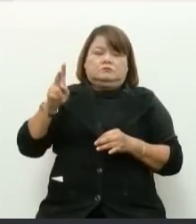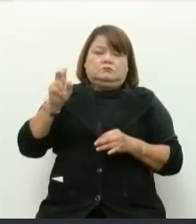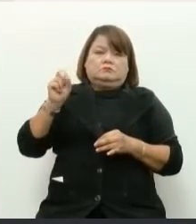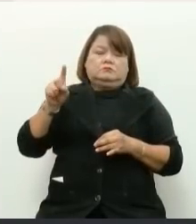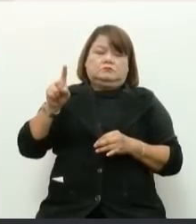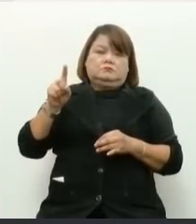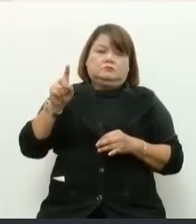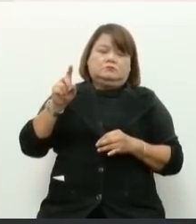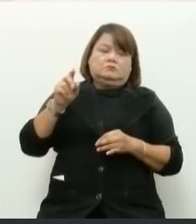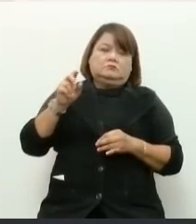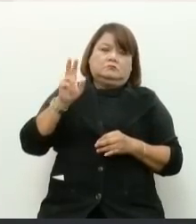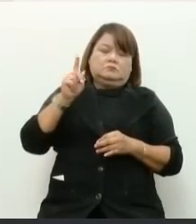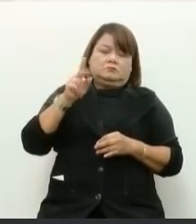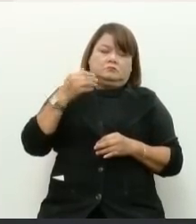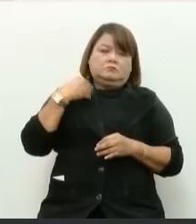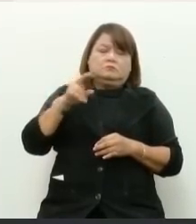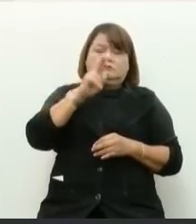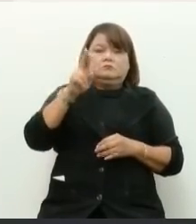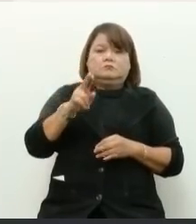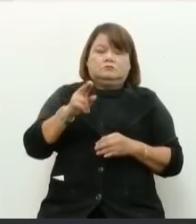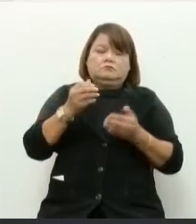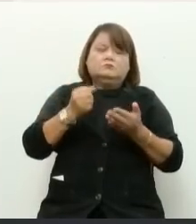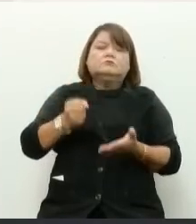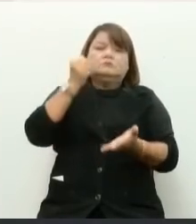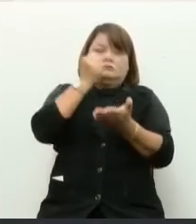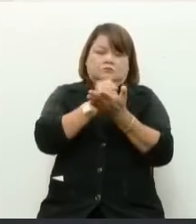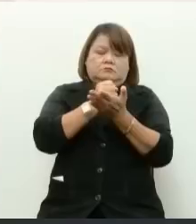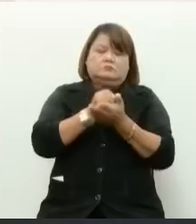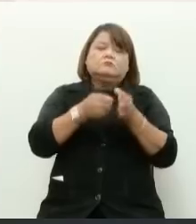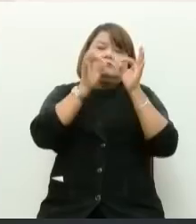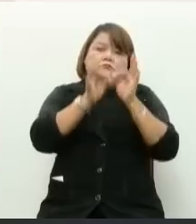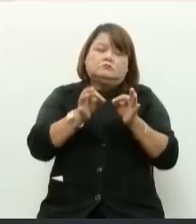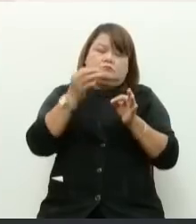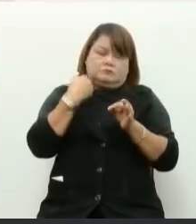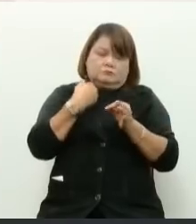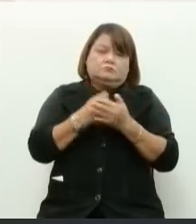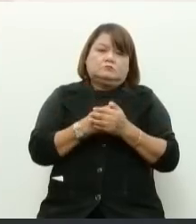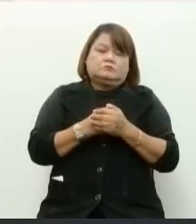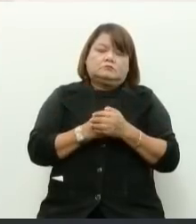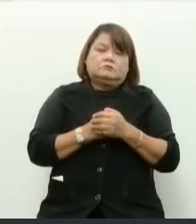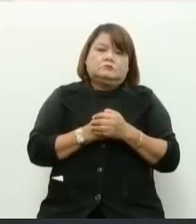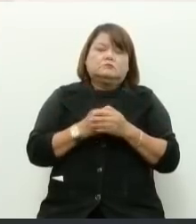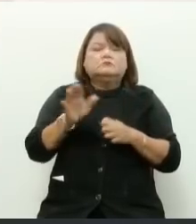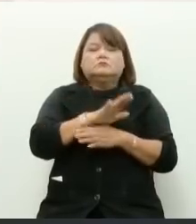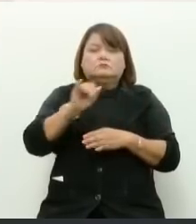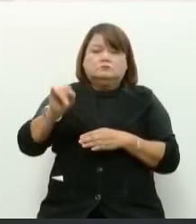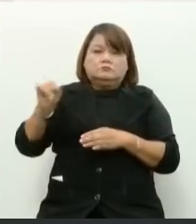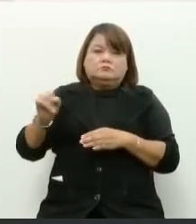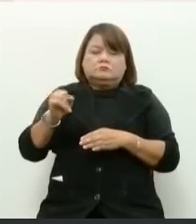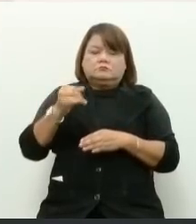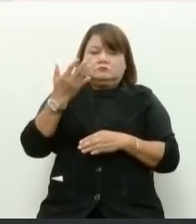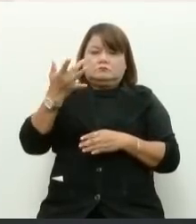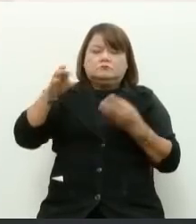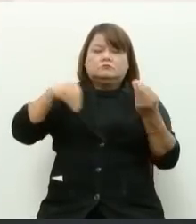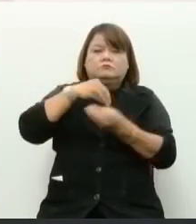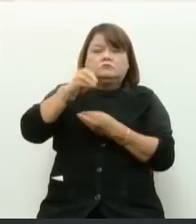ก็สามารถที่จะใช้วาระอื่นๆในรับรองมติเลยเพื่อให้เกินดำเนินการเนี่ยมันเกิดขึ้นได้โดยไม่จำเป็นจะต้องรออีกรอบหนึ่ง